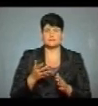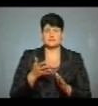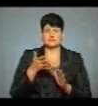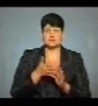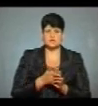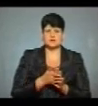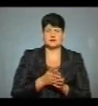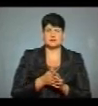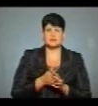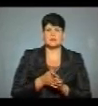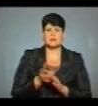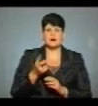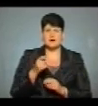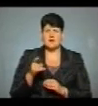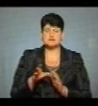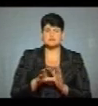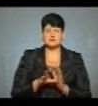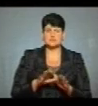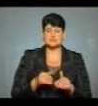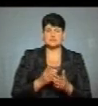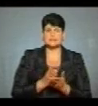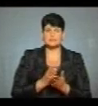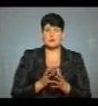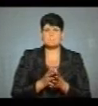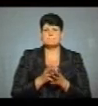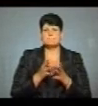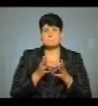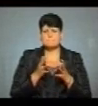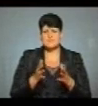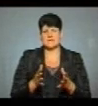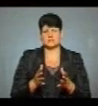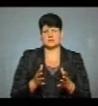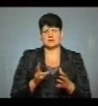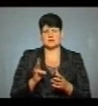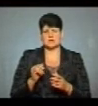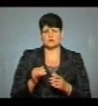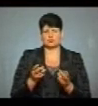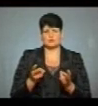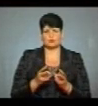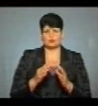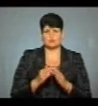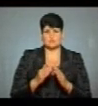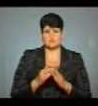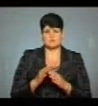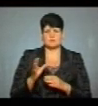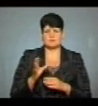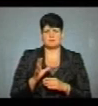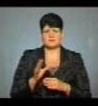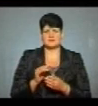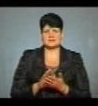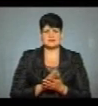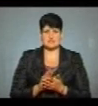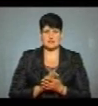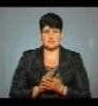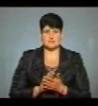газ, електроенергію з тим, щоб надати послуги більше, ніж потрібно будинку, але ми тоді всі недоліки зглажували,